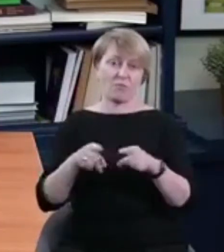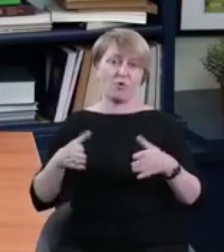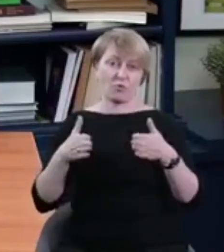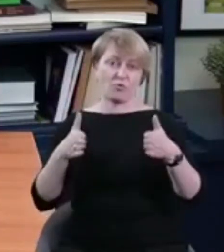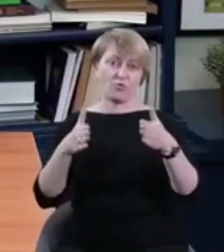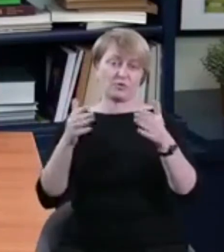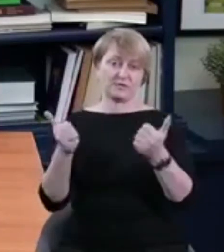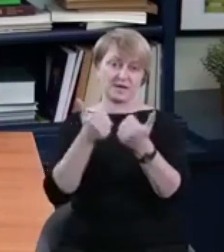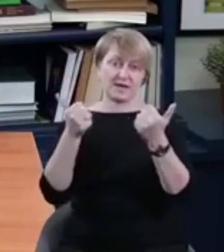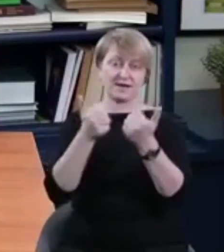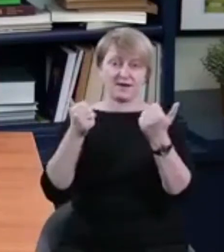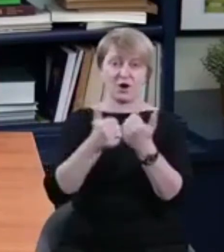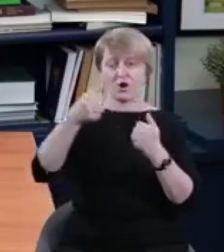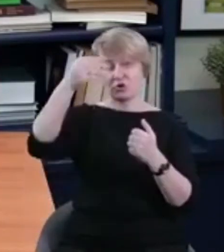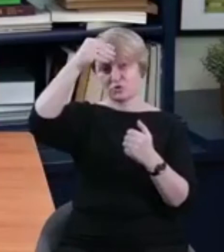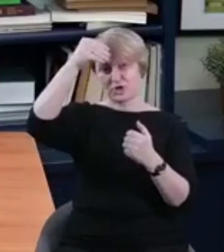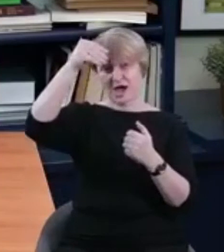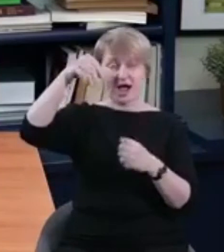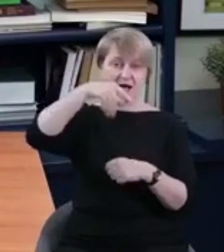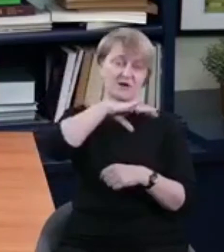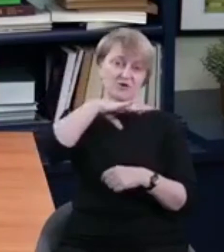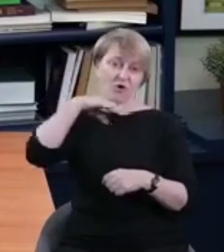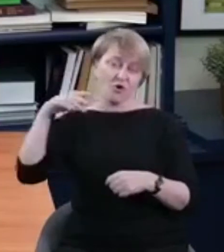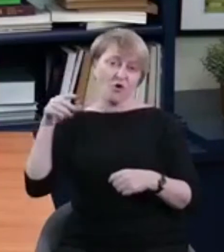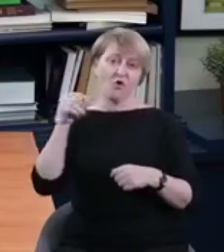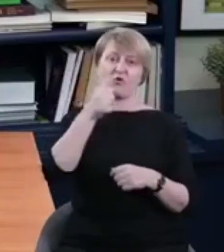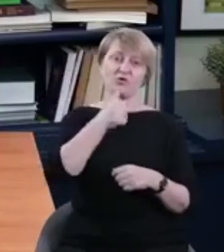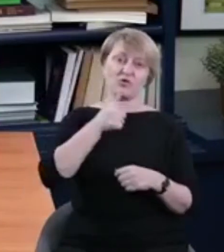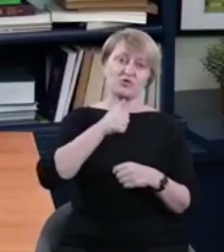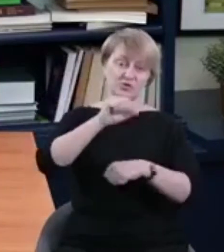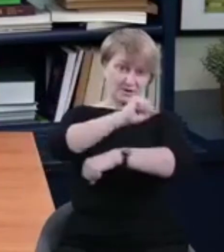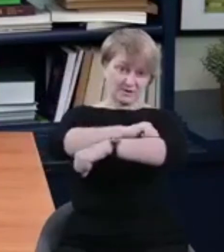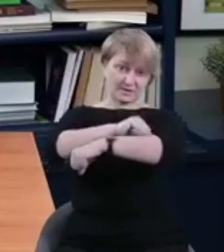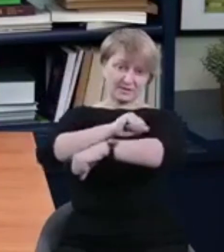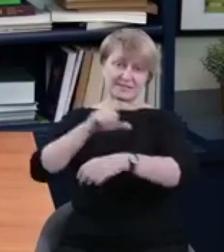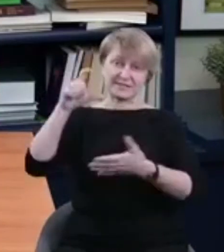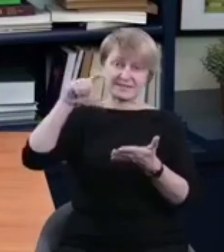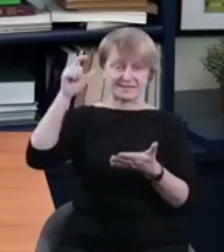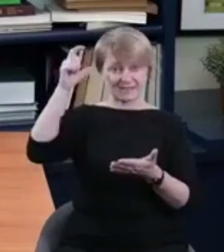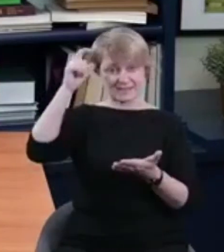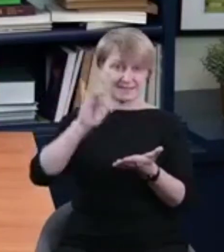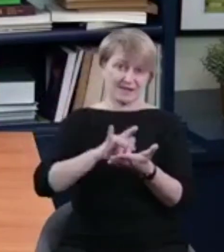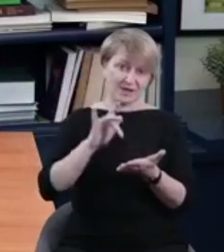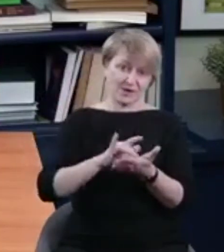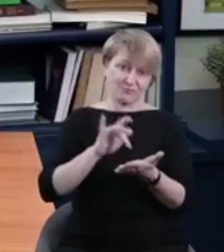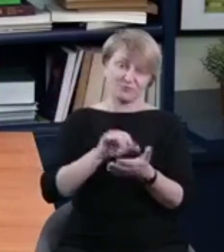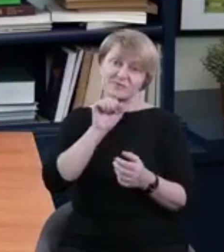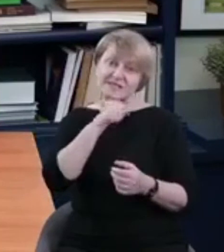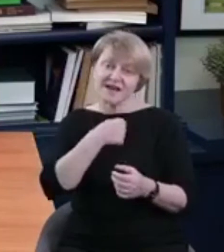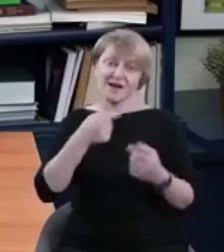charakterystyczne szary zielonymi zielonymi balonami tam jest między innymi centrum seniora seniorzy nareszcie mają swoje